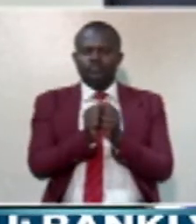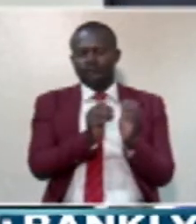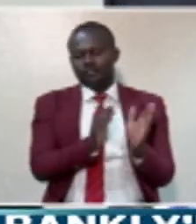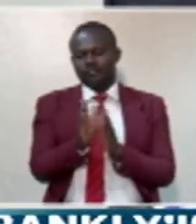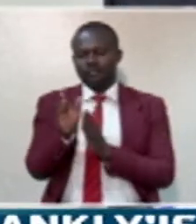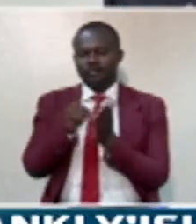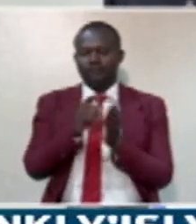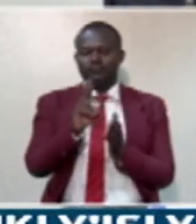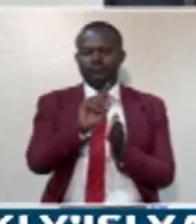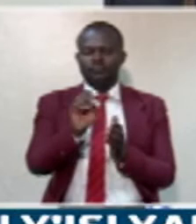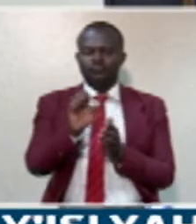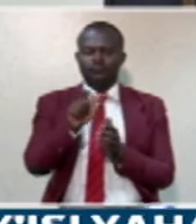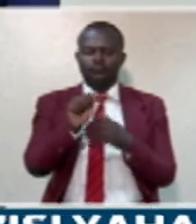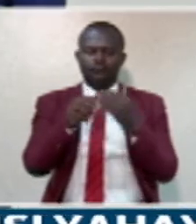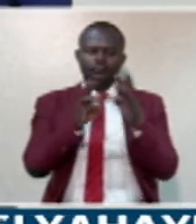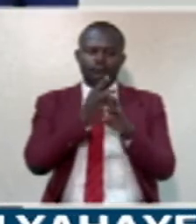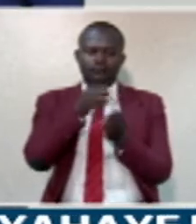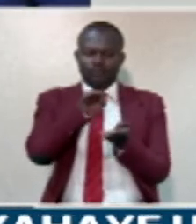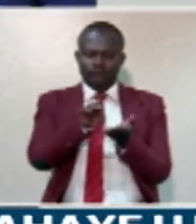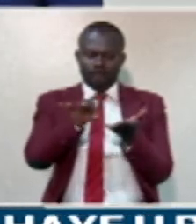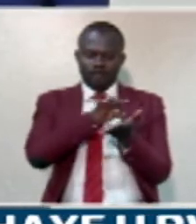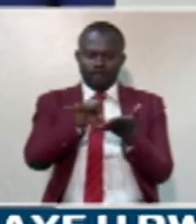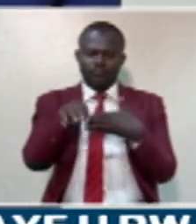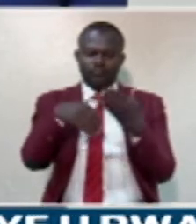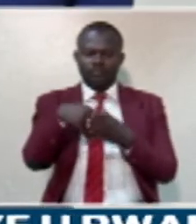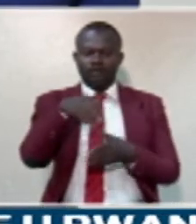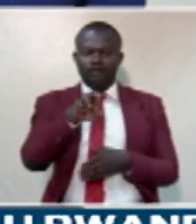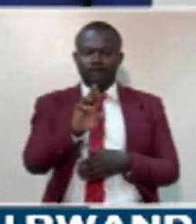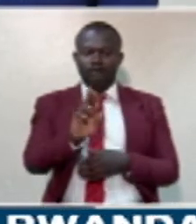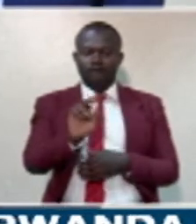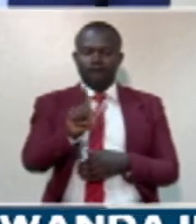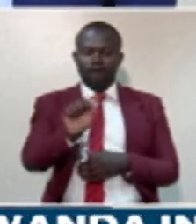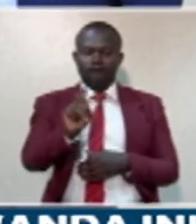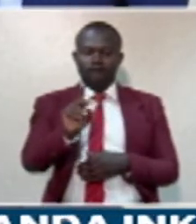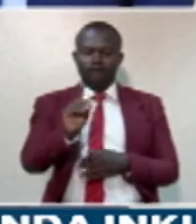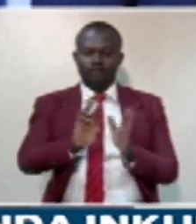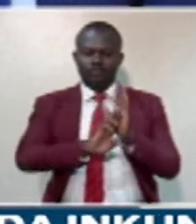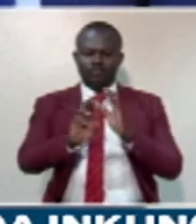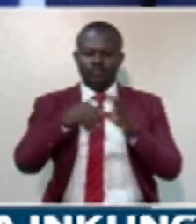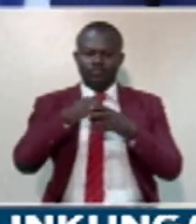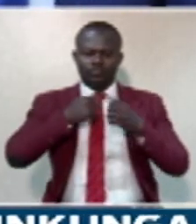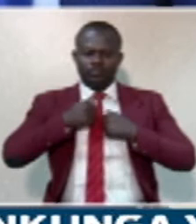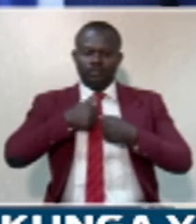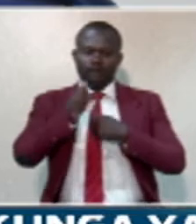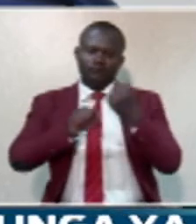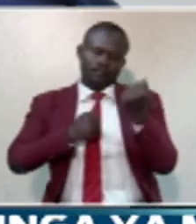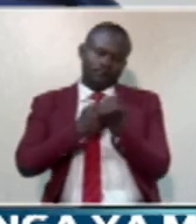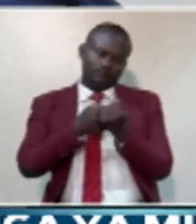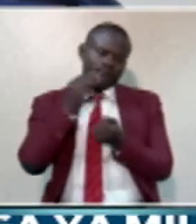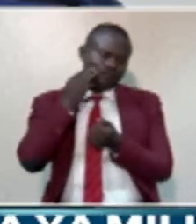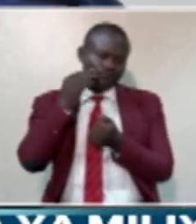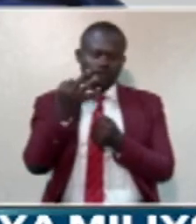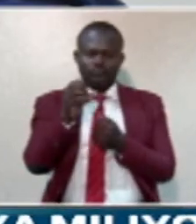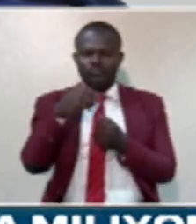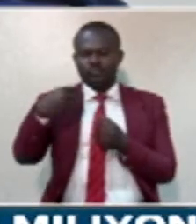Uzeri Ndagijimana naho ku ruhande rwa Banki y'Isi yashyizweho umukono na Rolande Price wo yihagarariye mu Rwanda. Inkunga ya miliyoni